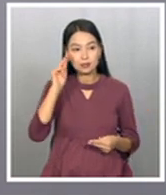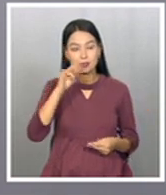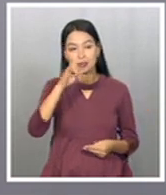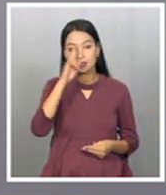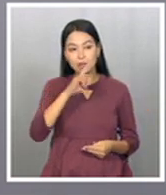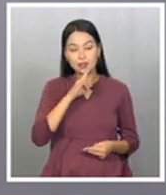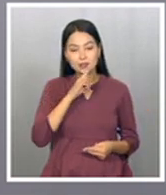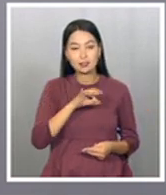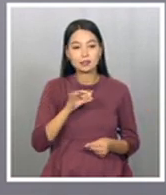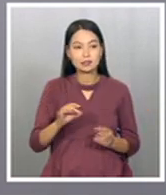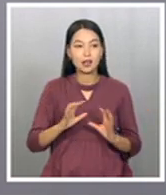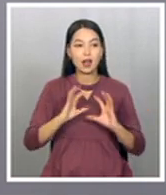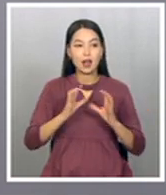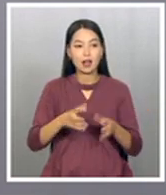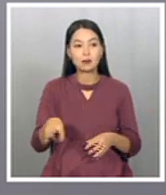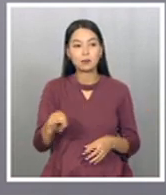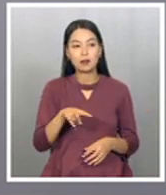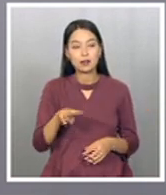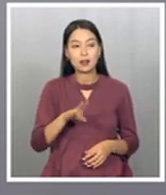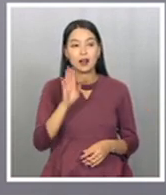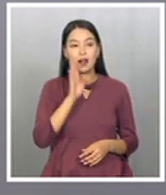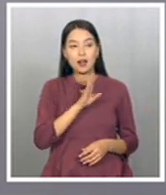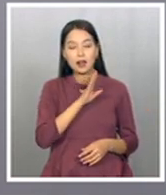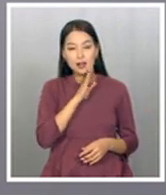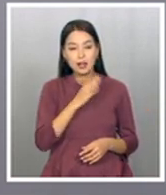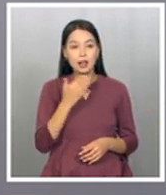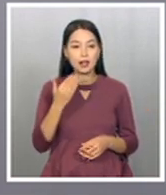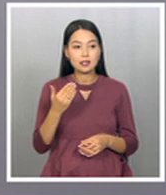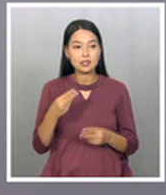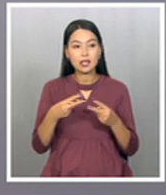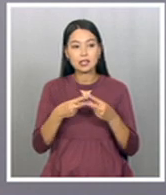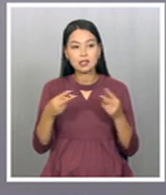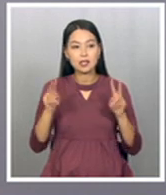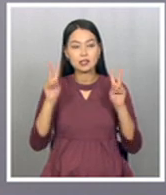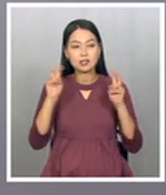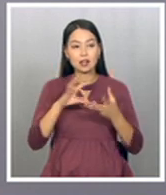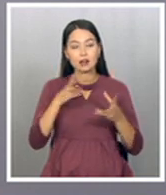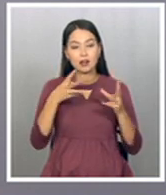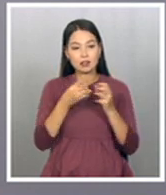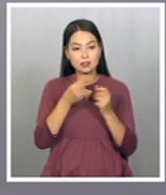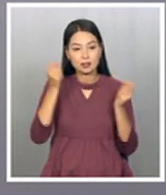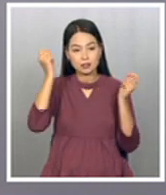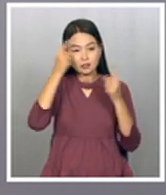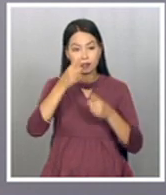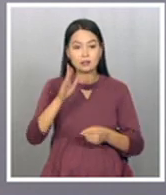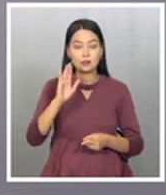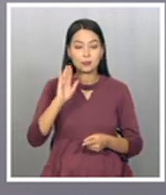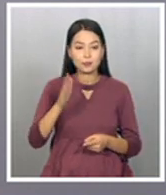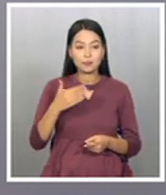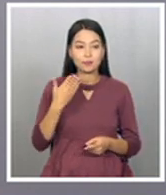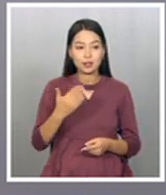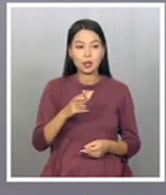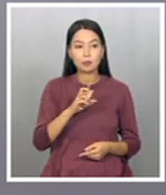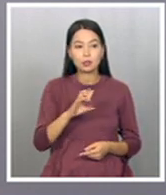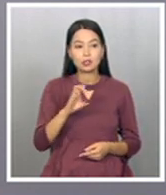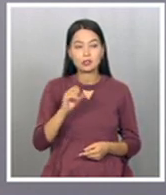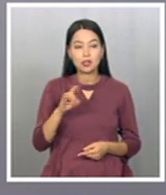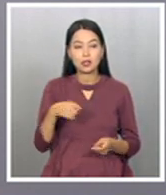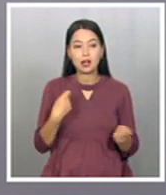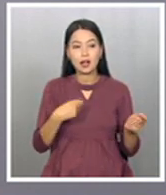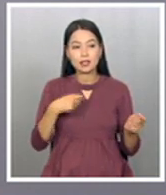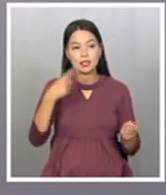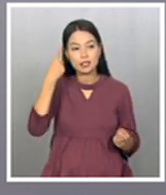және әлем әдебиетіндегі әйел теңсіздігі тақырыбын салыстыра талдайсыздар. Біржан Сара айтысының